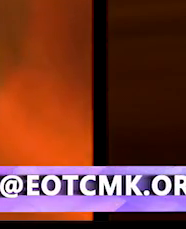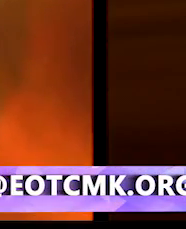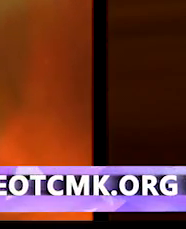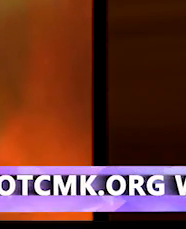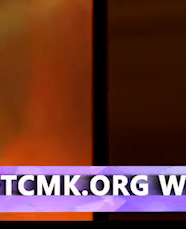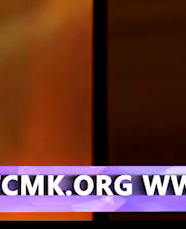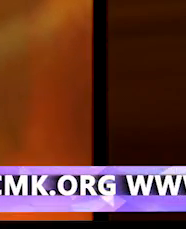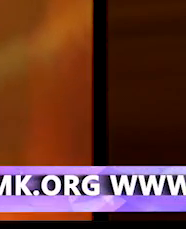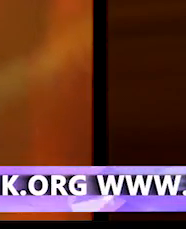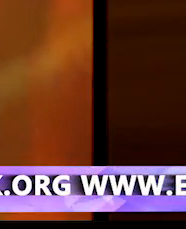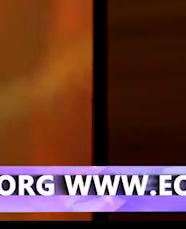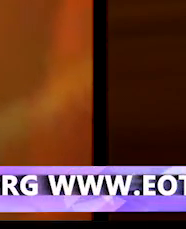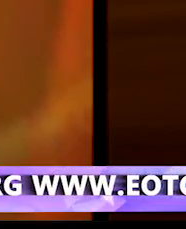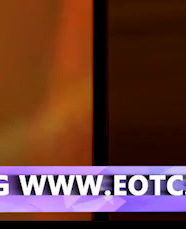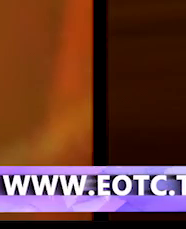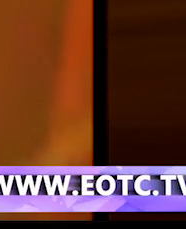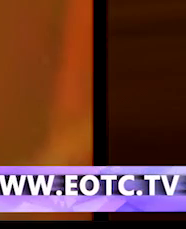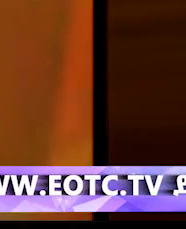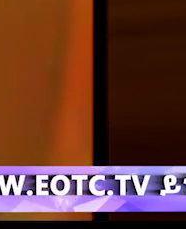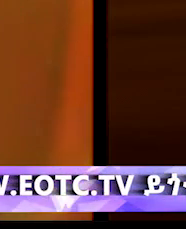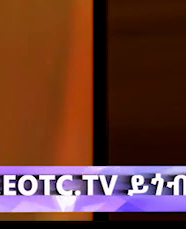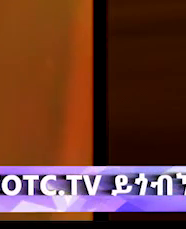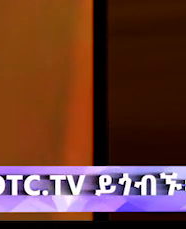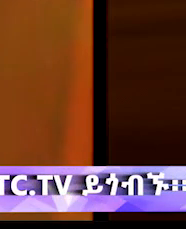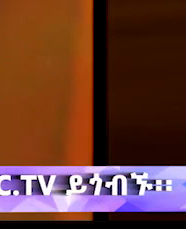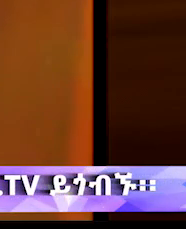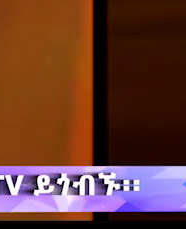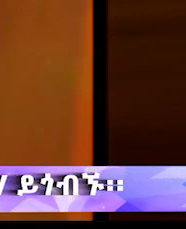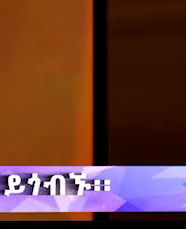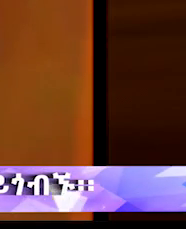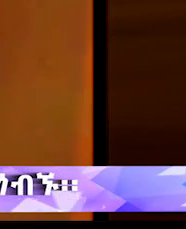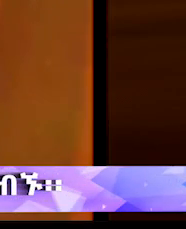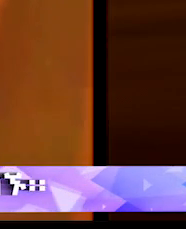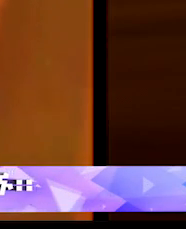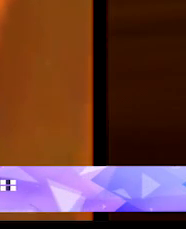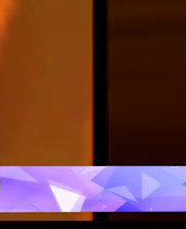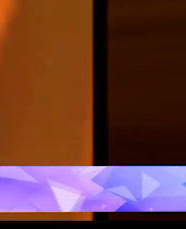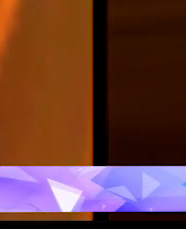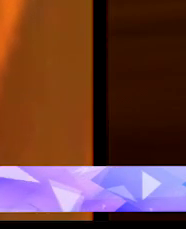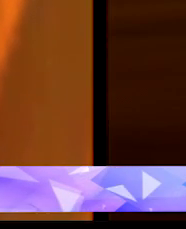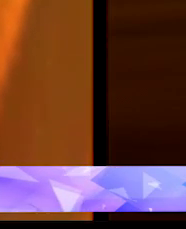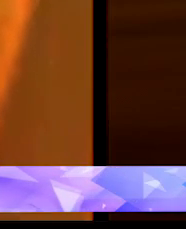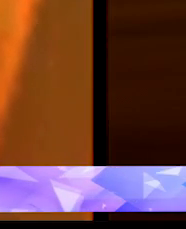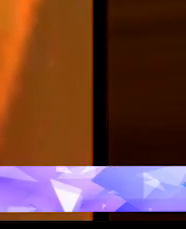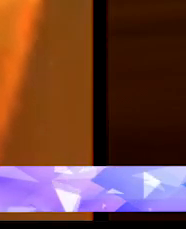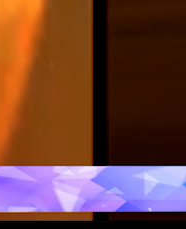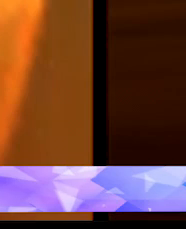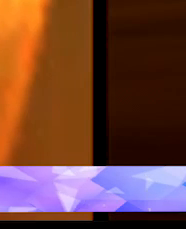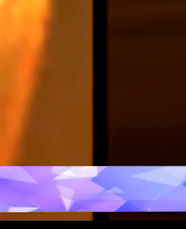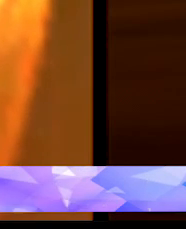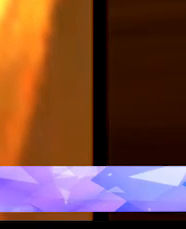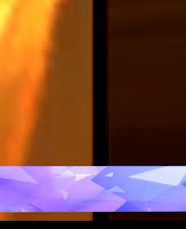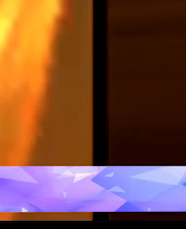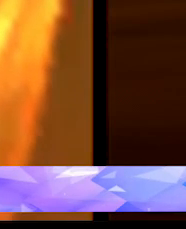ላይ በአካል መጣችሁ ሐሳብ አስተያየቶቻችሁን መስጠት ትችላላችሁ። እንዲሁም በእያላችሁበት ሆናችሁ በፌስቡክ በኢሜል እንዲሁም